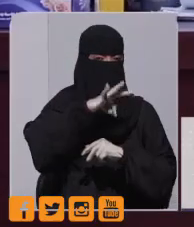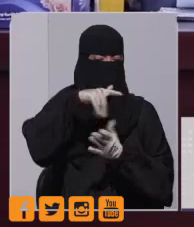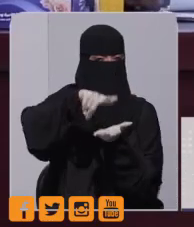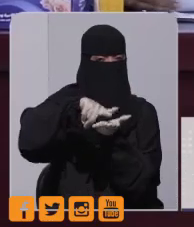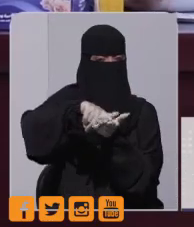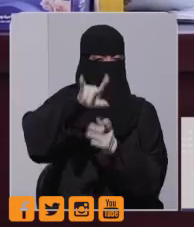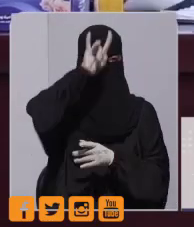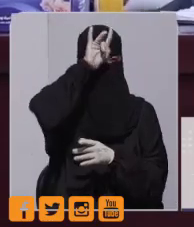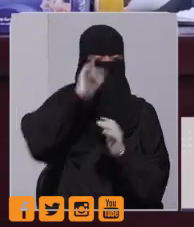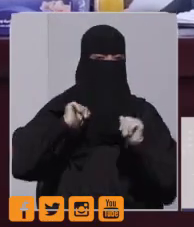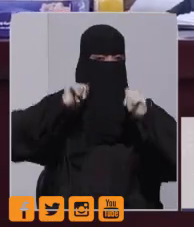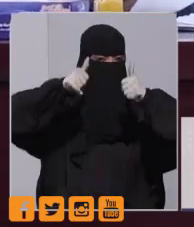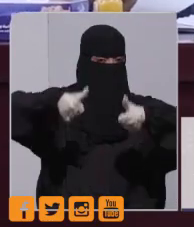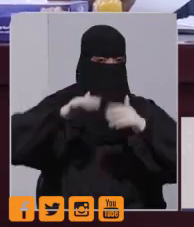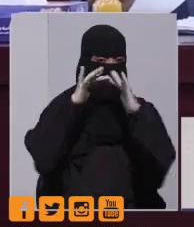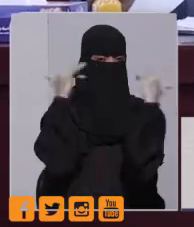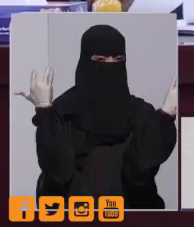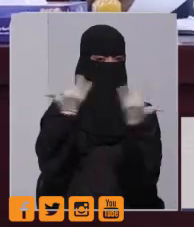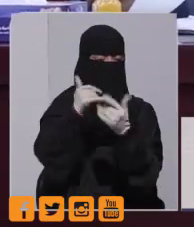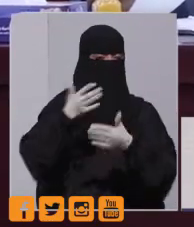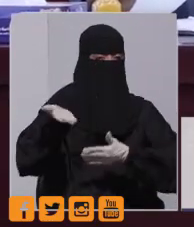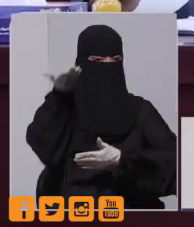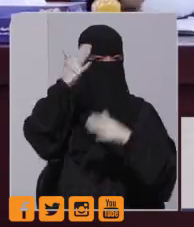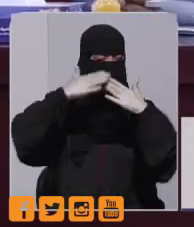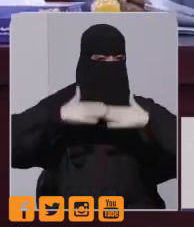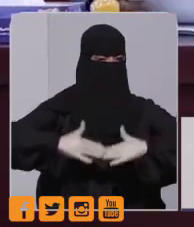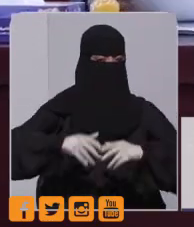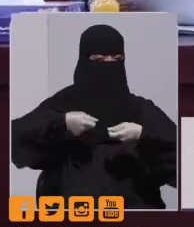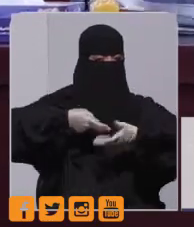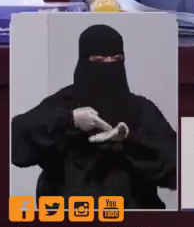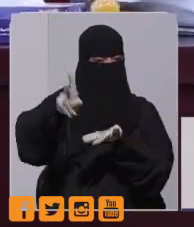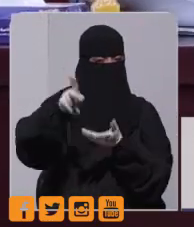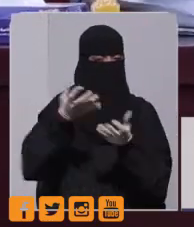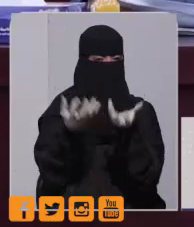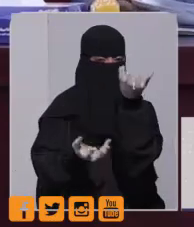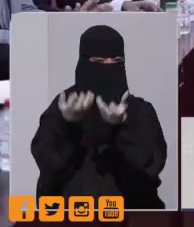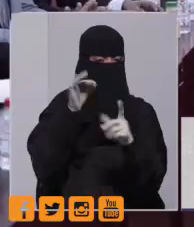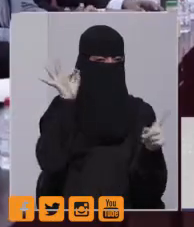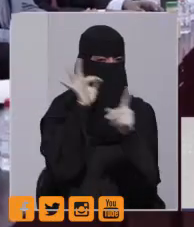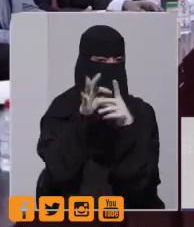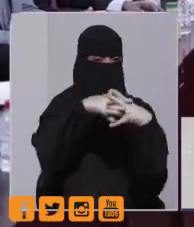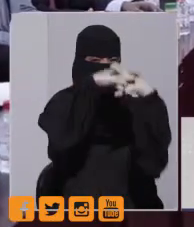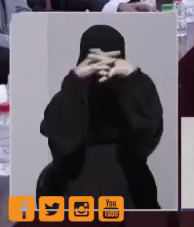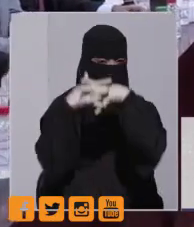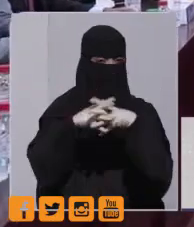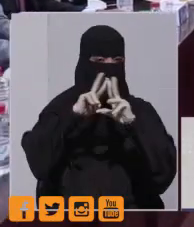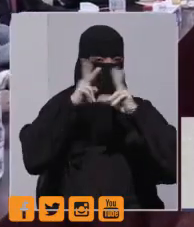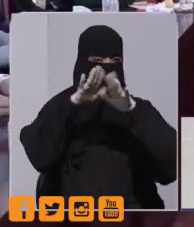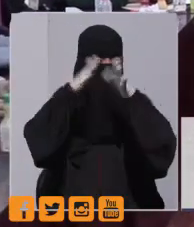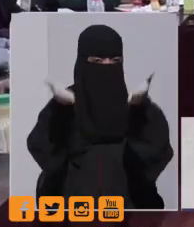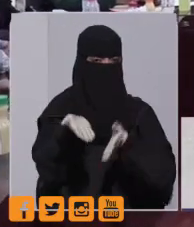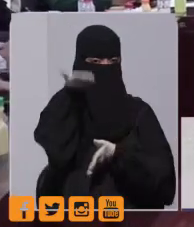المحافظه وجهود السلطه المحليه في تعزيز الامن وتوفير الخدمات وتنفيذ المشاريع الخدميه والتنمويه